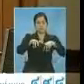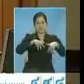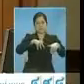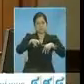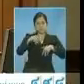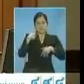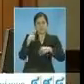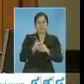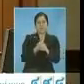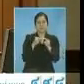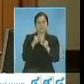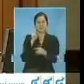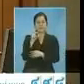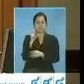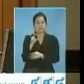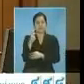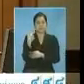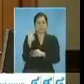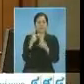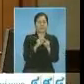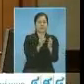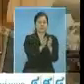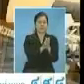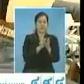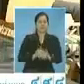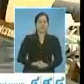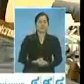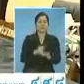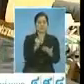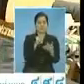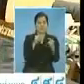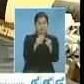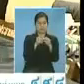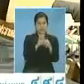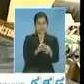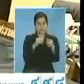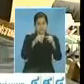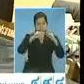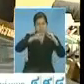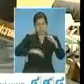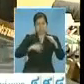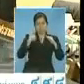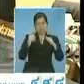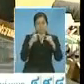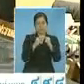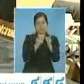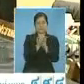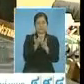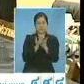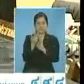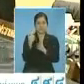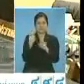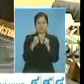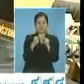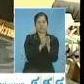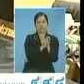ข้าถึงสถานที่ต่างๆได้อย่างทั่วถึงและมีส่วนในเรื่องของการลดค่าใช้จ่ายและลดระยะเวลาการเดินทางพร้อมกับความป